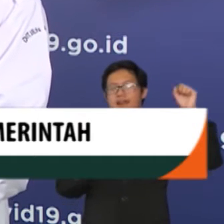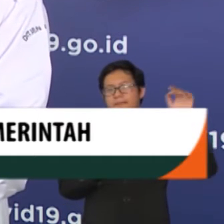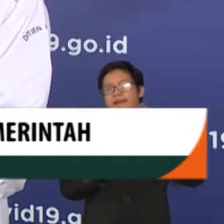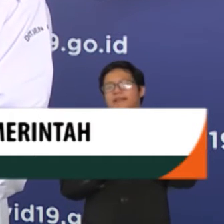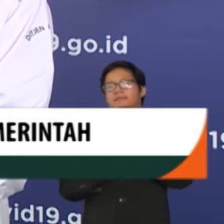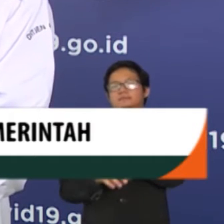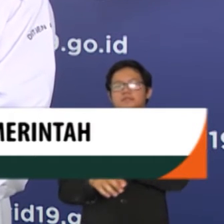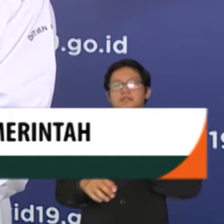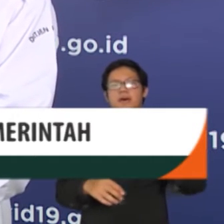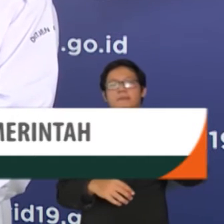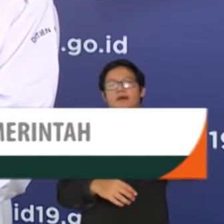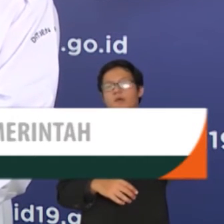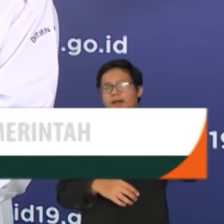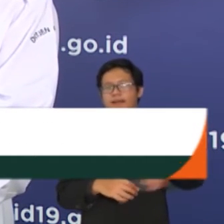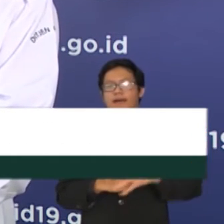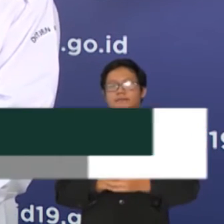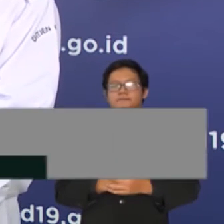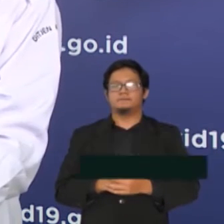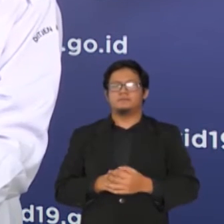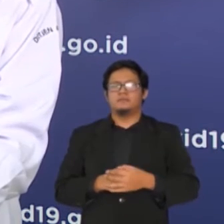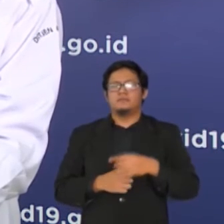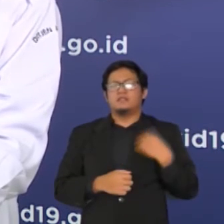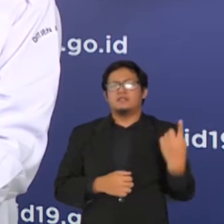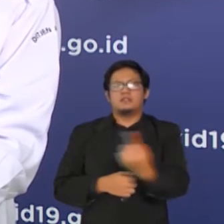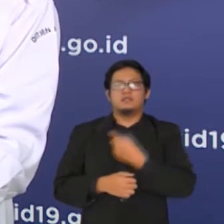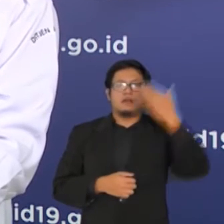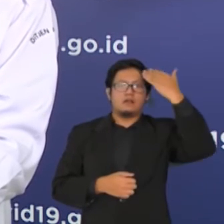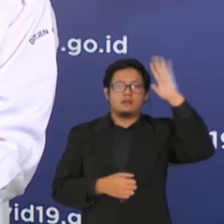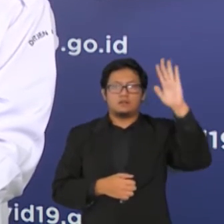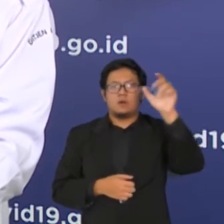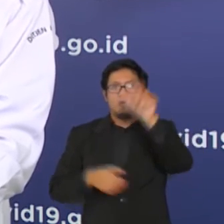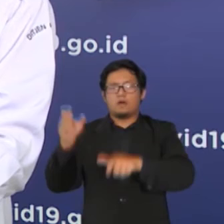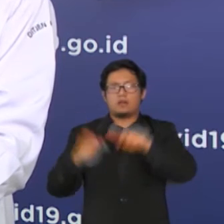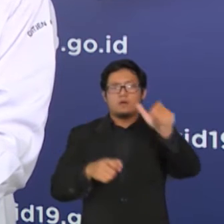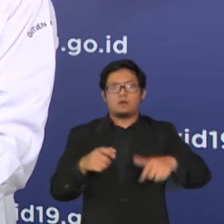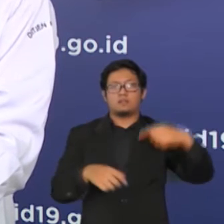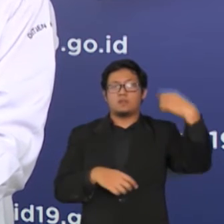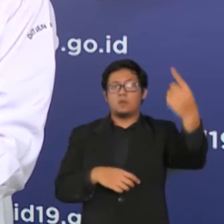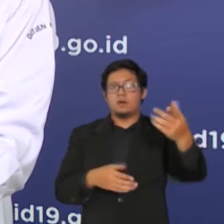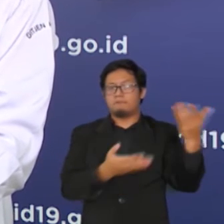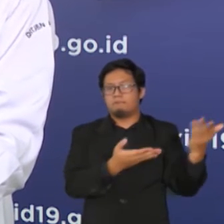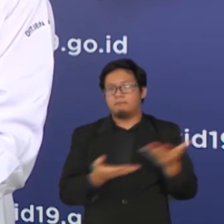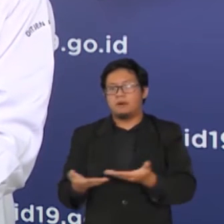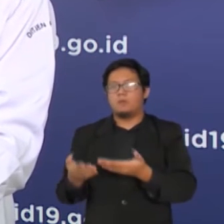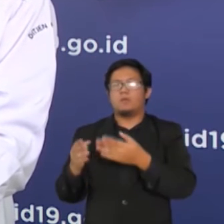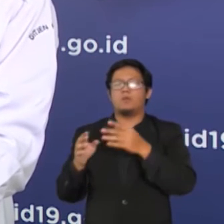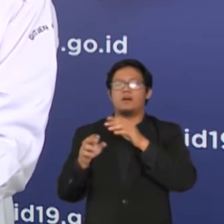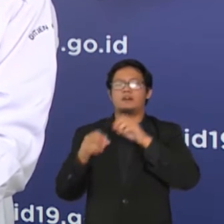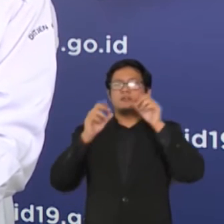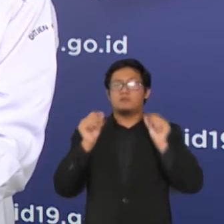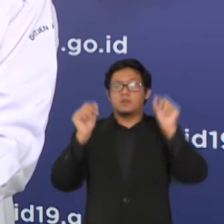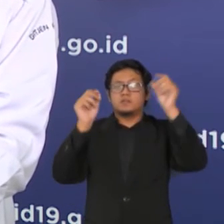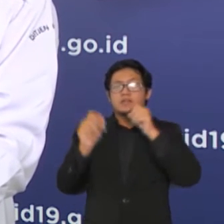keluarga Ayo kita tidak pernah tahu siapa di luar rumah yang membawa virus banyak orang tanpa gangguan